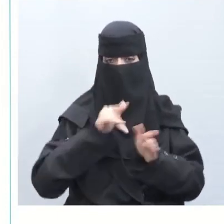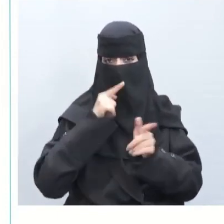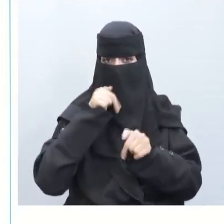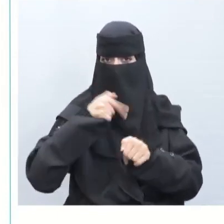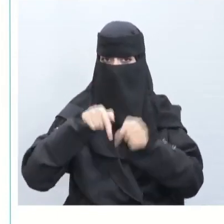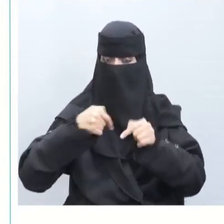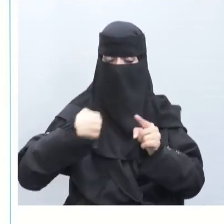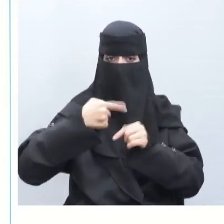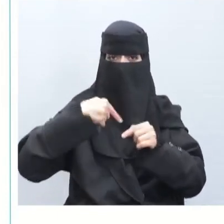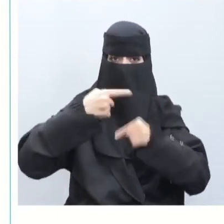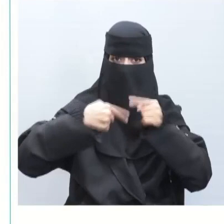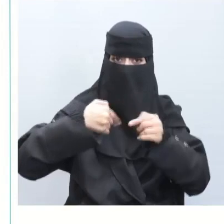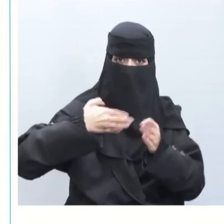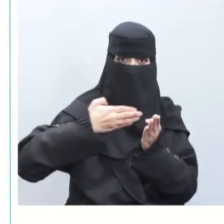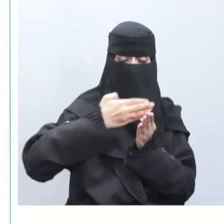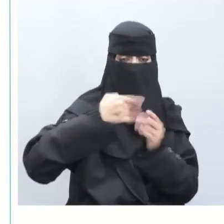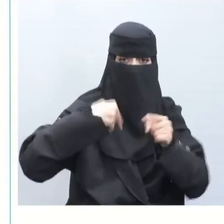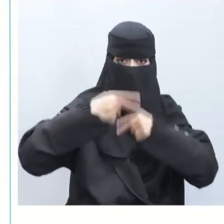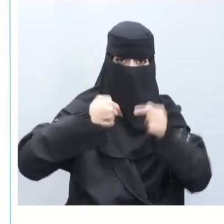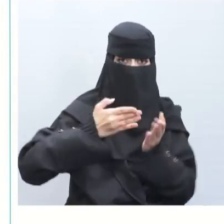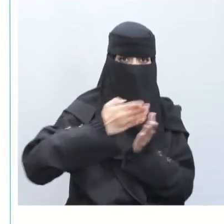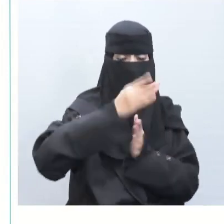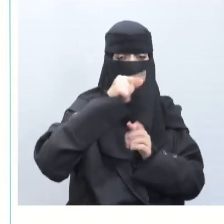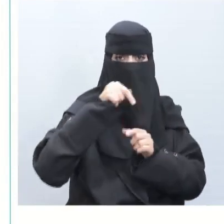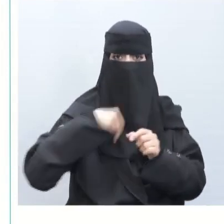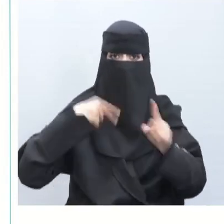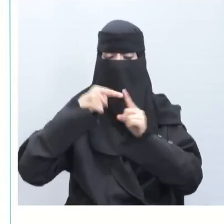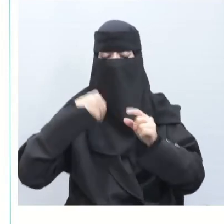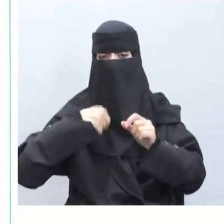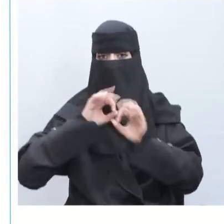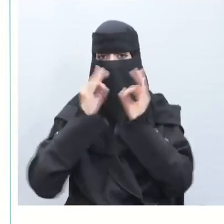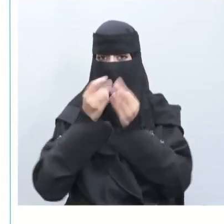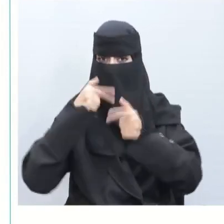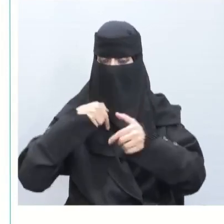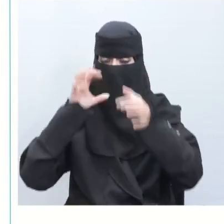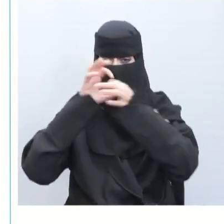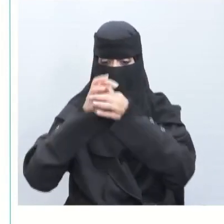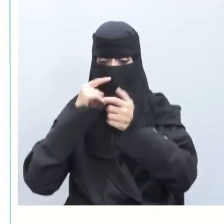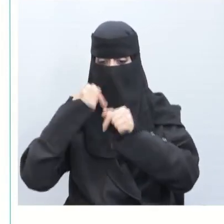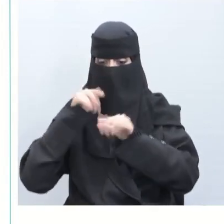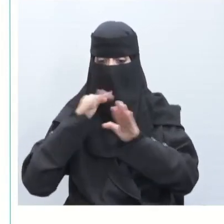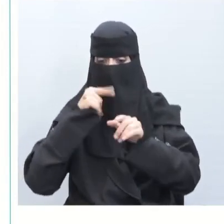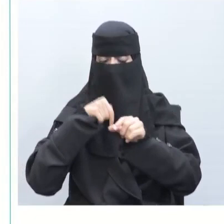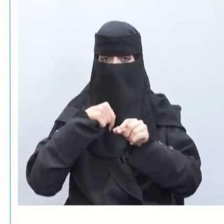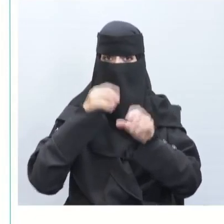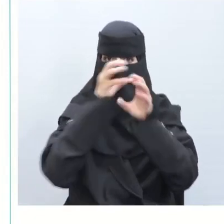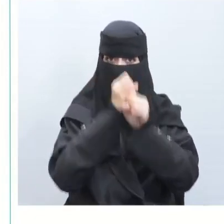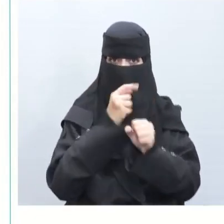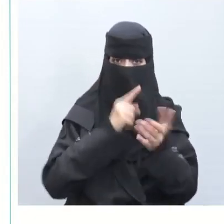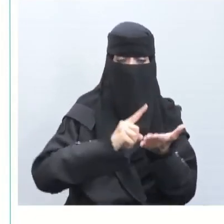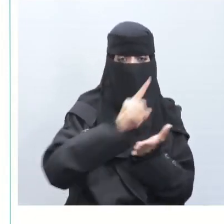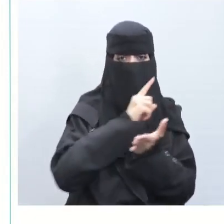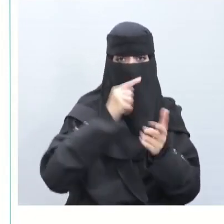ان الاستدامه هي هدف اجتماعي يتعلق بحمايه البيئه الطبيعيه لضمان السلامه والديمو للنظم